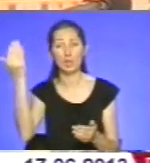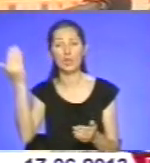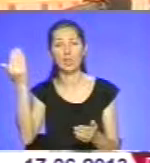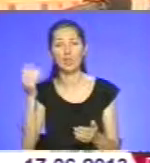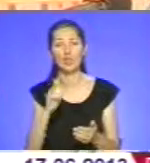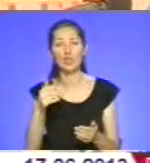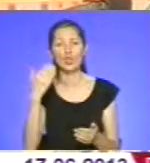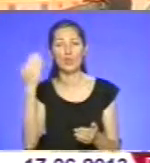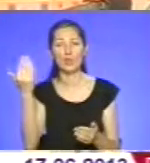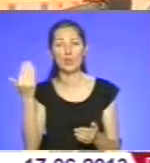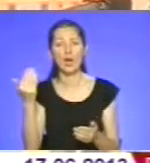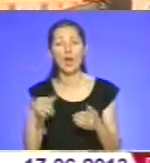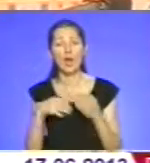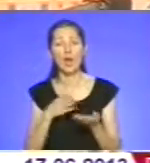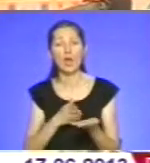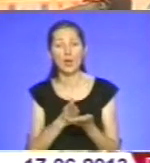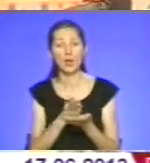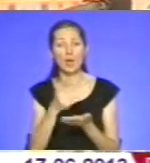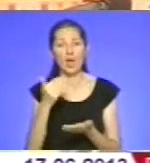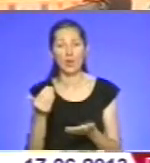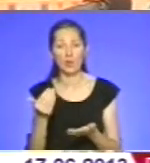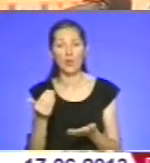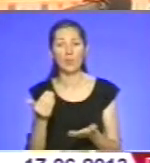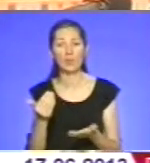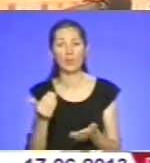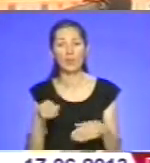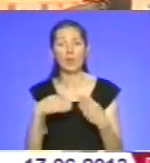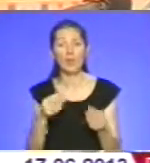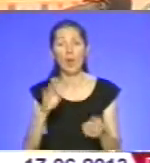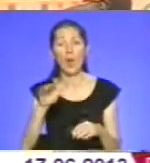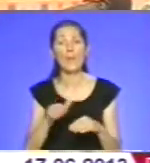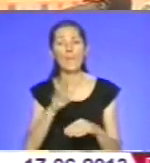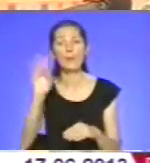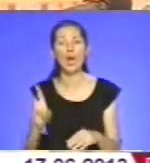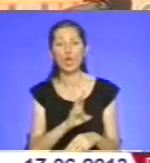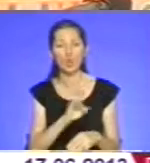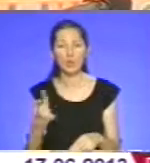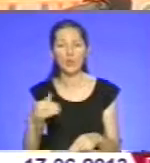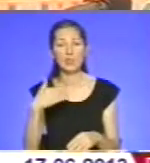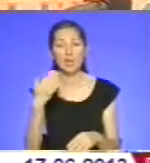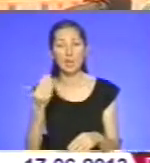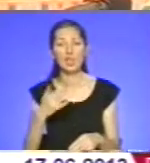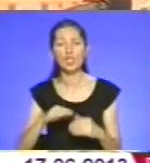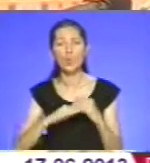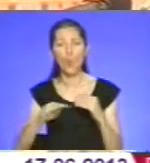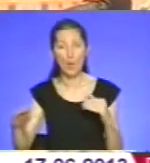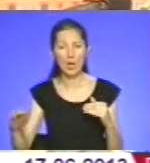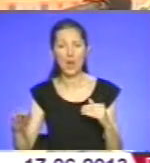що вона випрошує ласки свого Сина благословення на наші поля, на наші